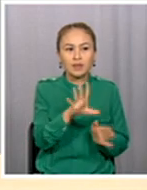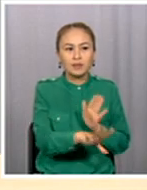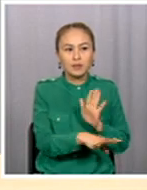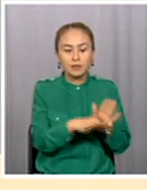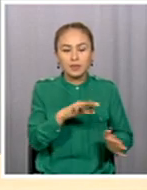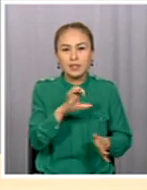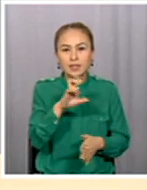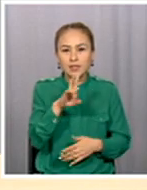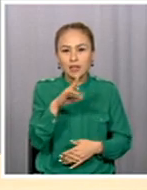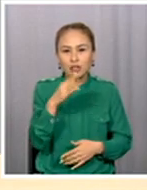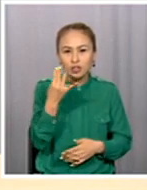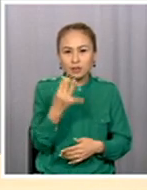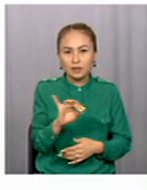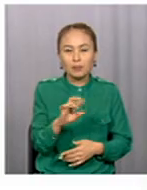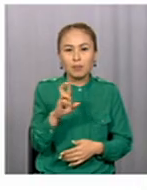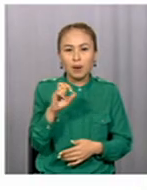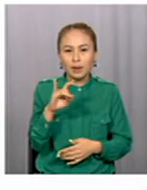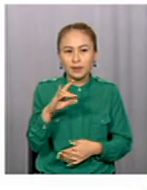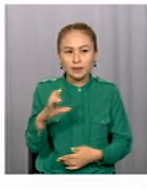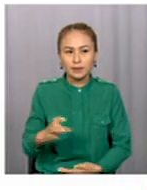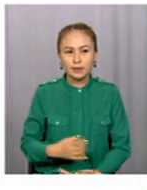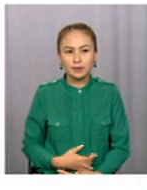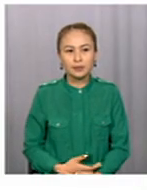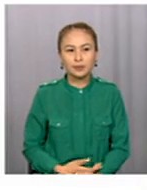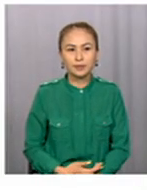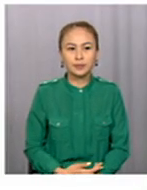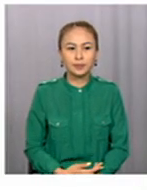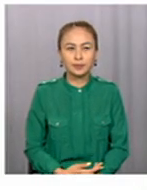был выбран снежный барс?